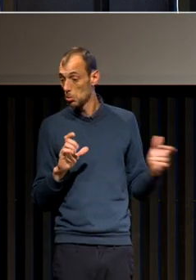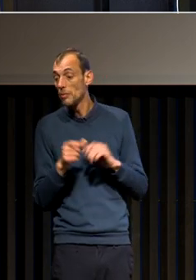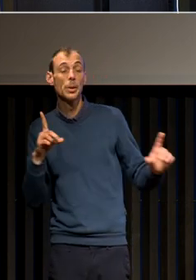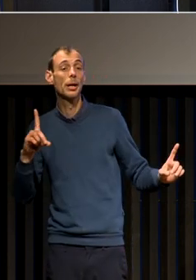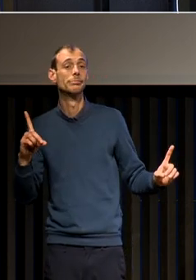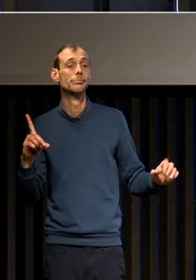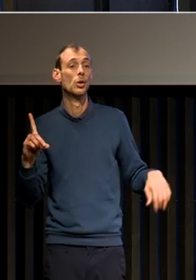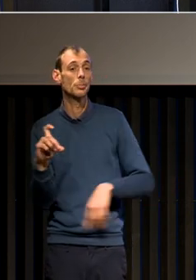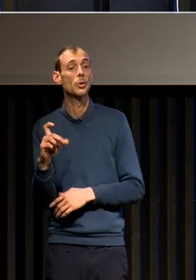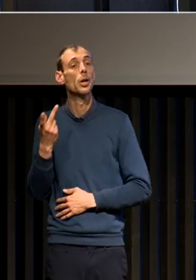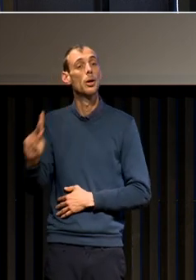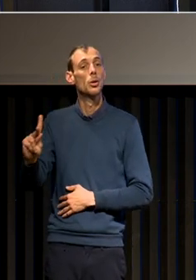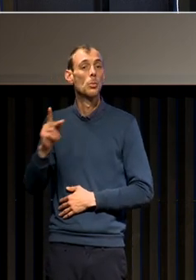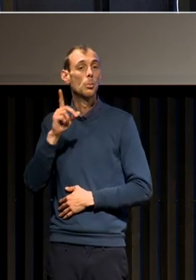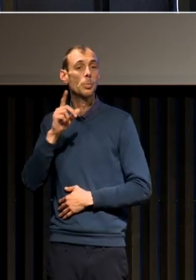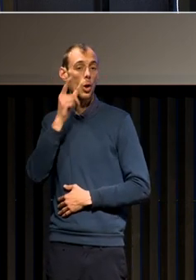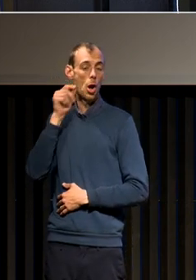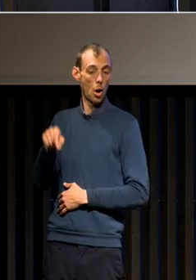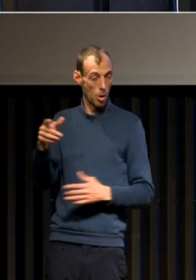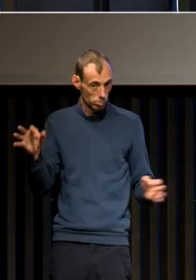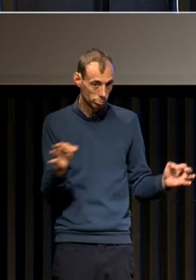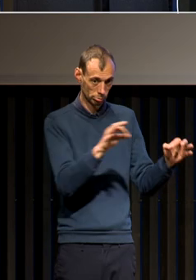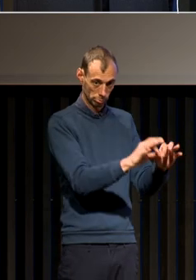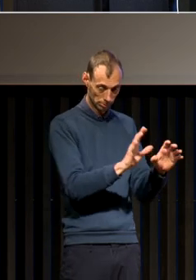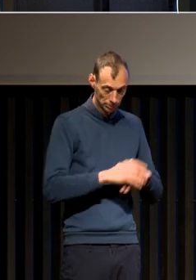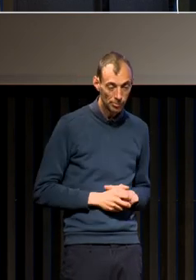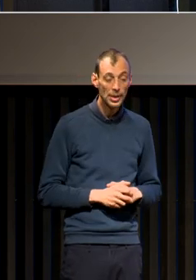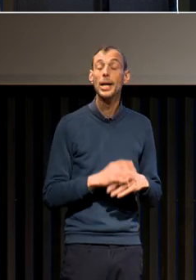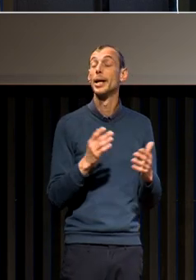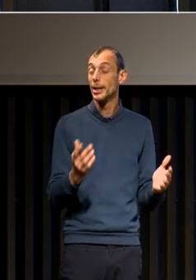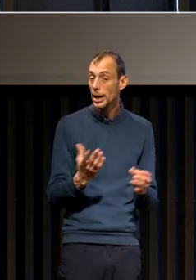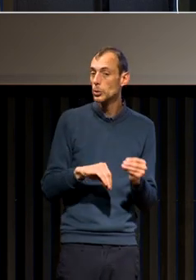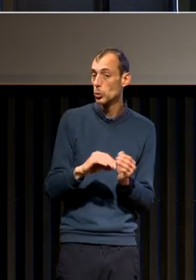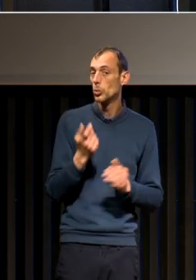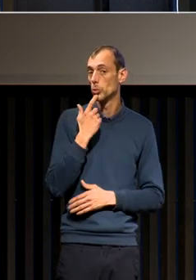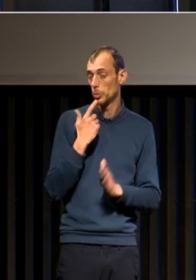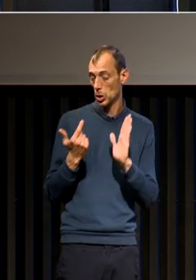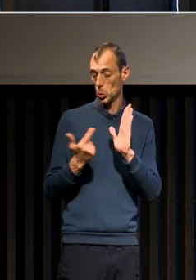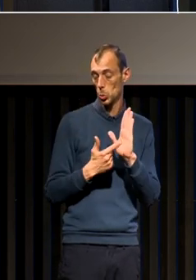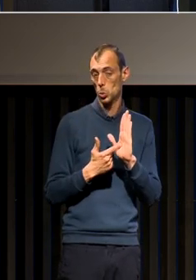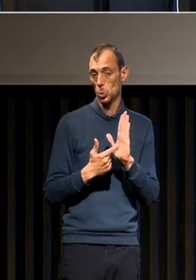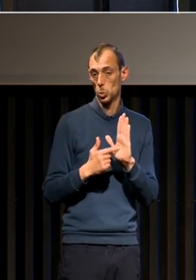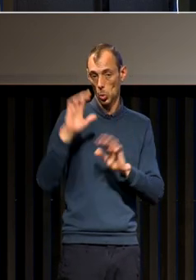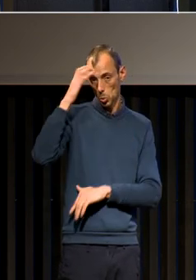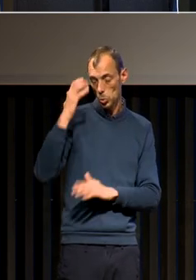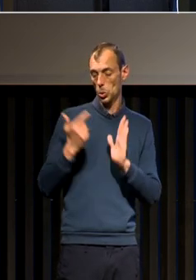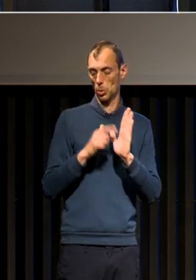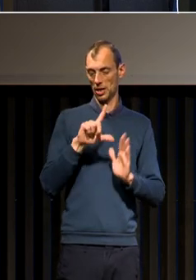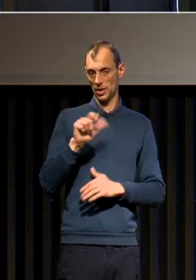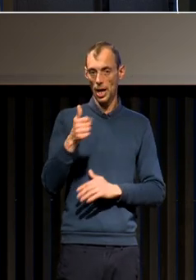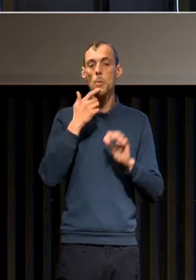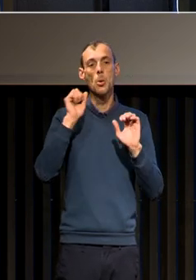depuis le 2 août 2021, il est possible de faire du double don, c'est-à-dire dans les